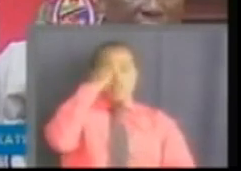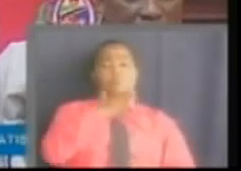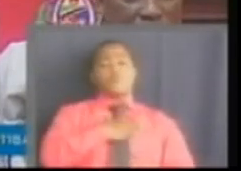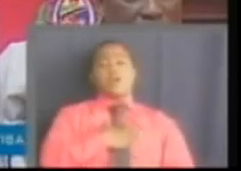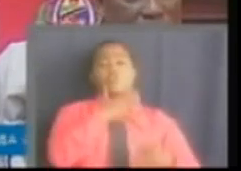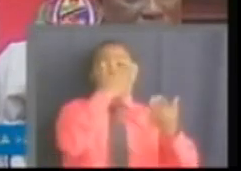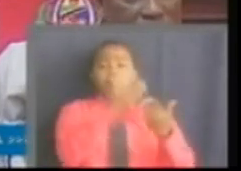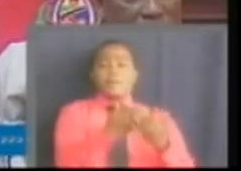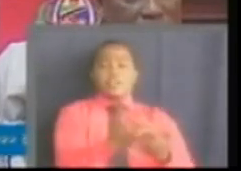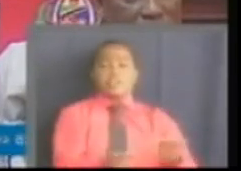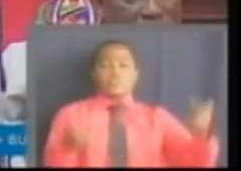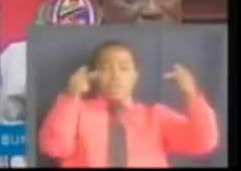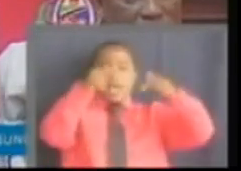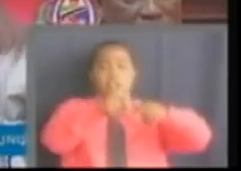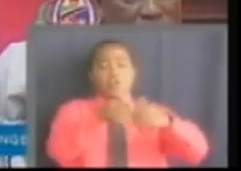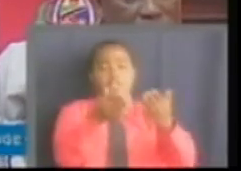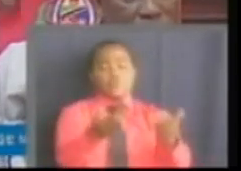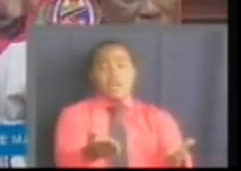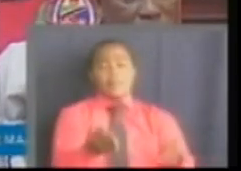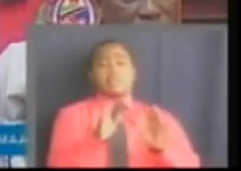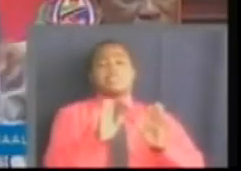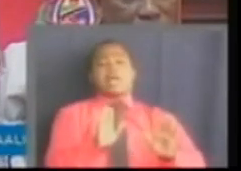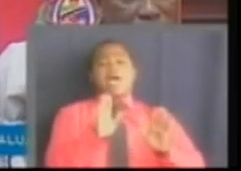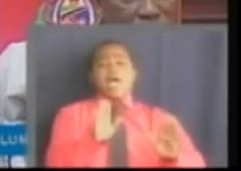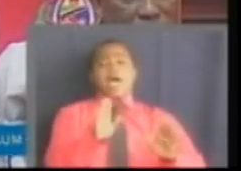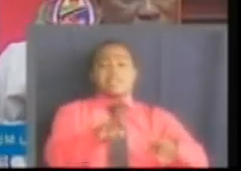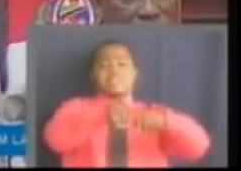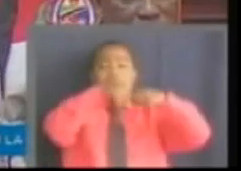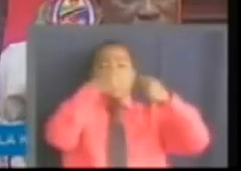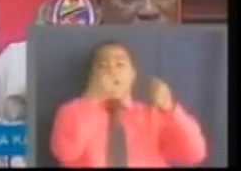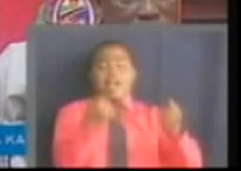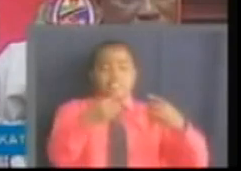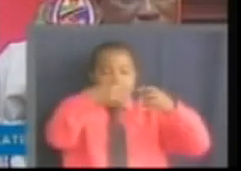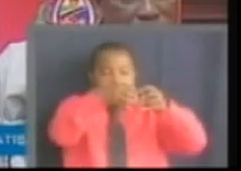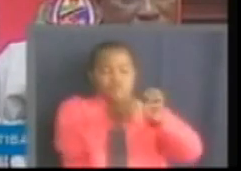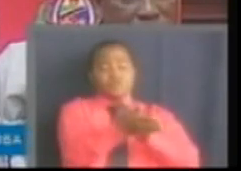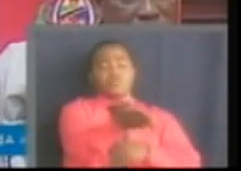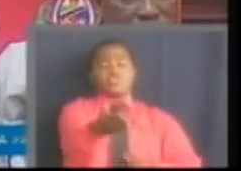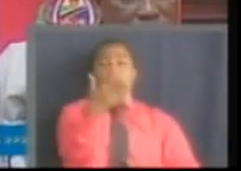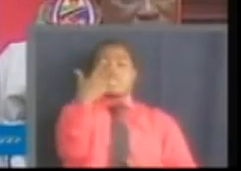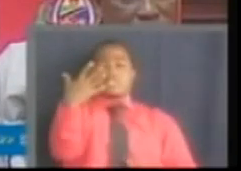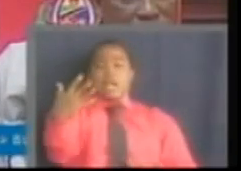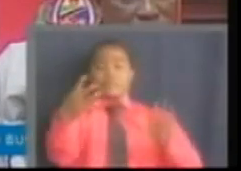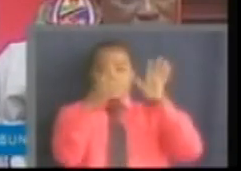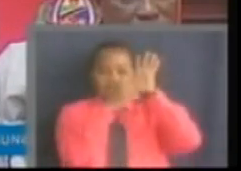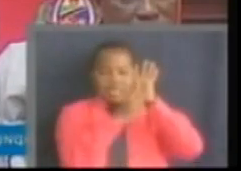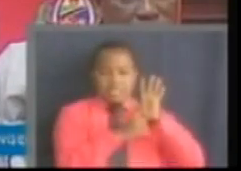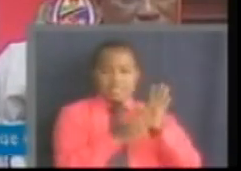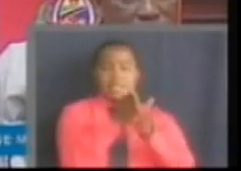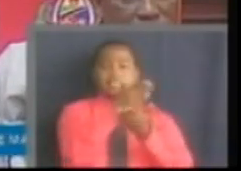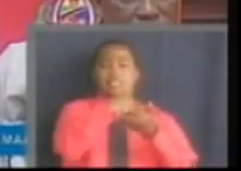ambayo yanaletwa hapa tayari yanaathiri kifungu hicho cha 56 fasiri ya